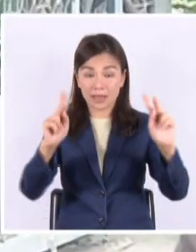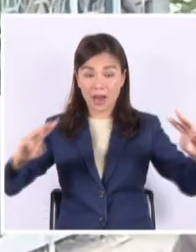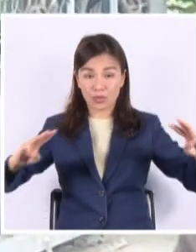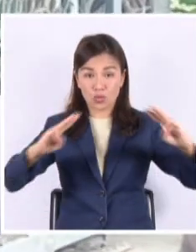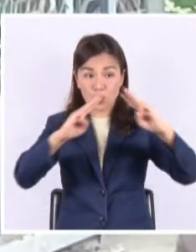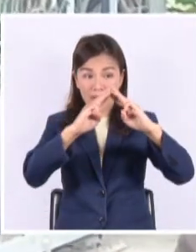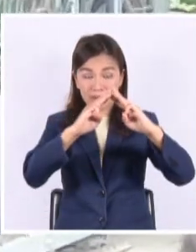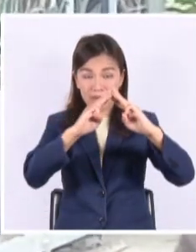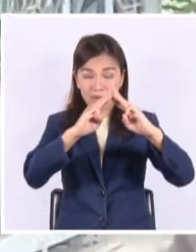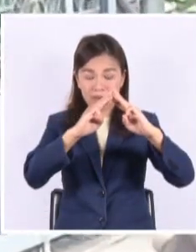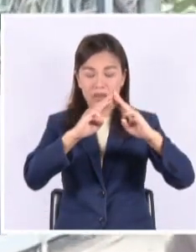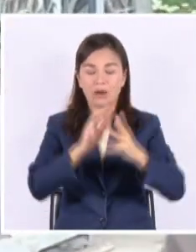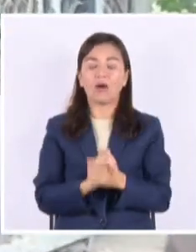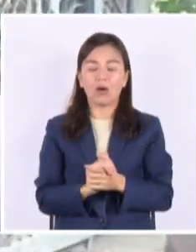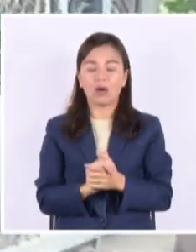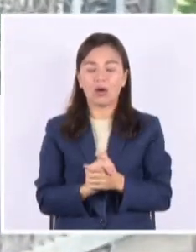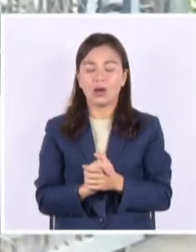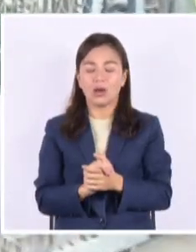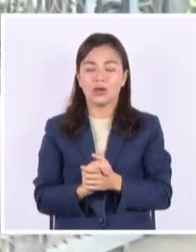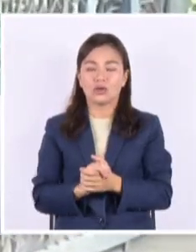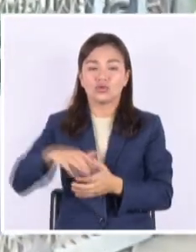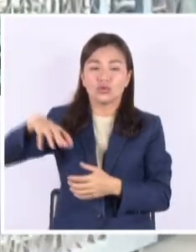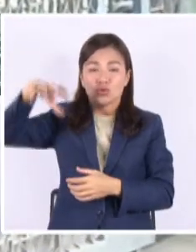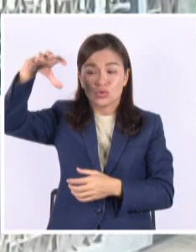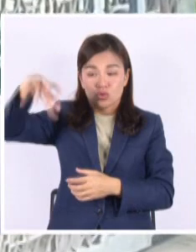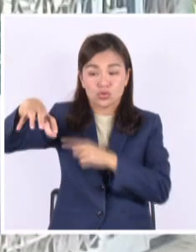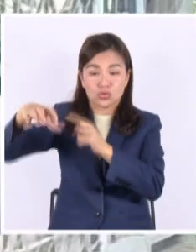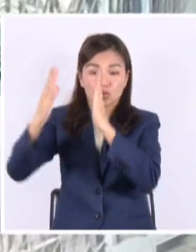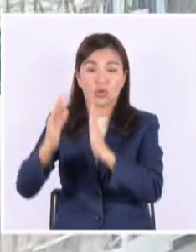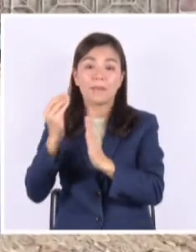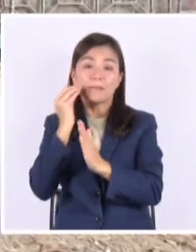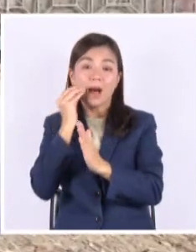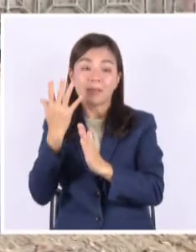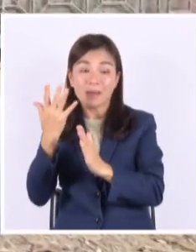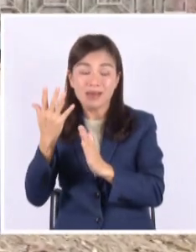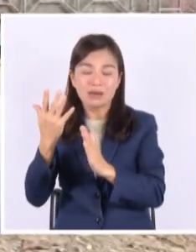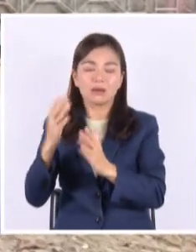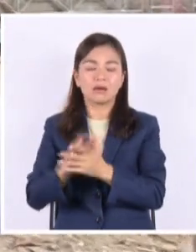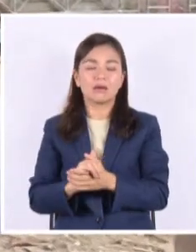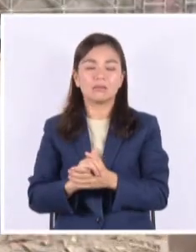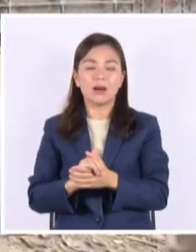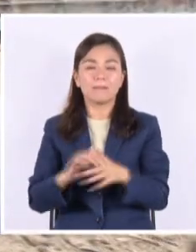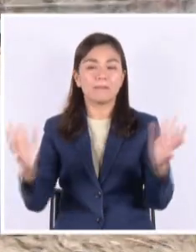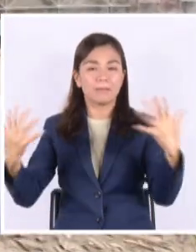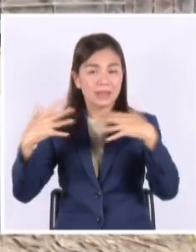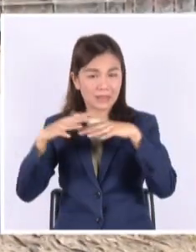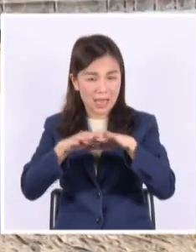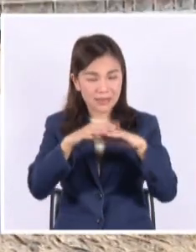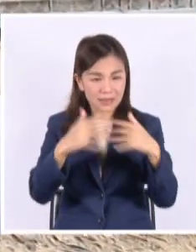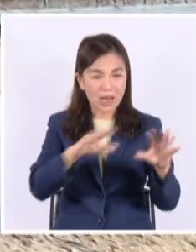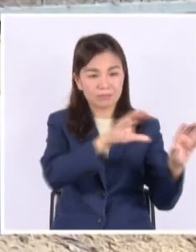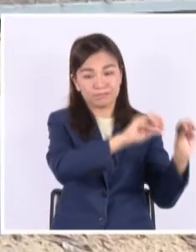คนไร้ที่พึ่งจังหวัดตากให้มาช่วยดำเนินการในการติดต่อประสานญาตินำตัวไปพักรอในระหว่างดำเนินการ